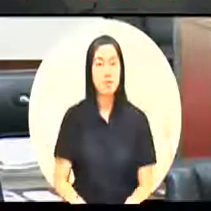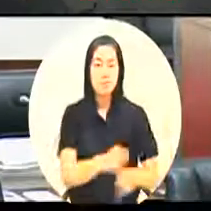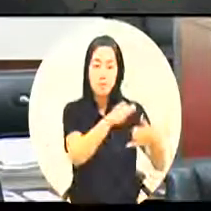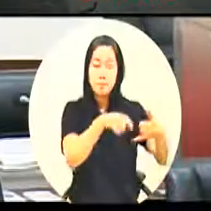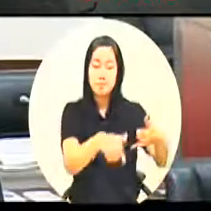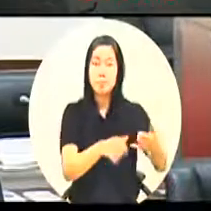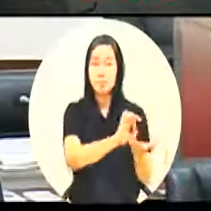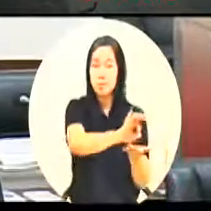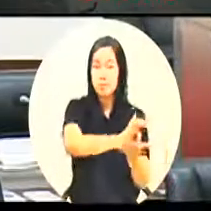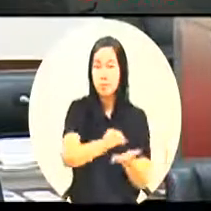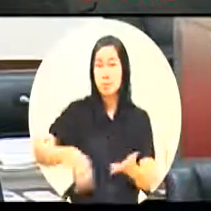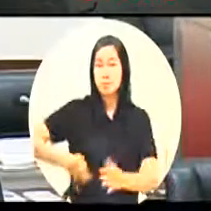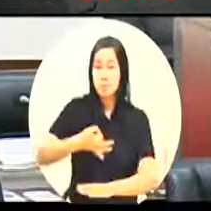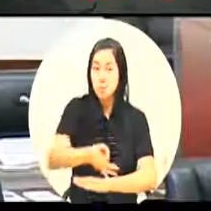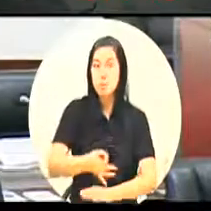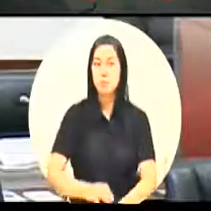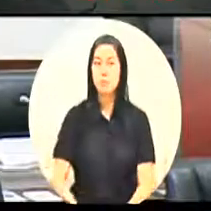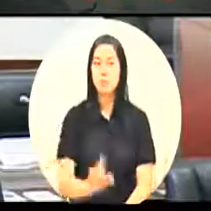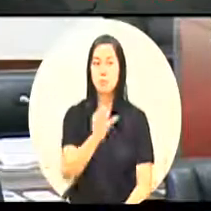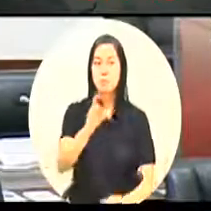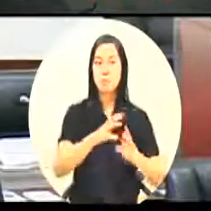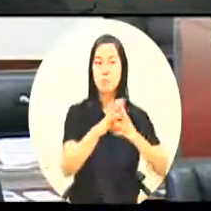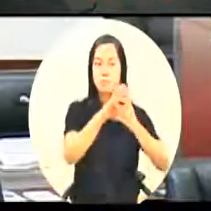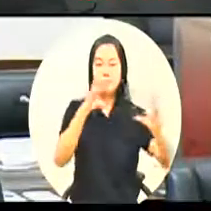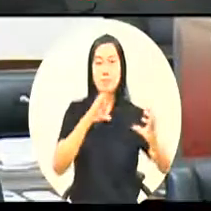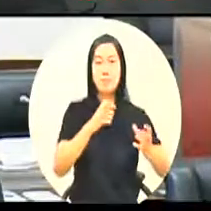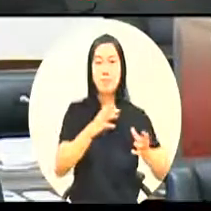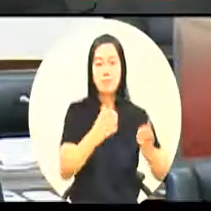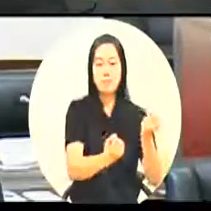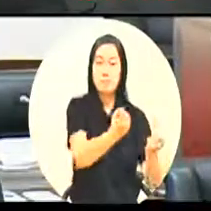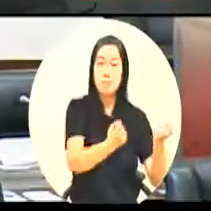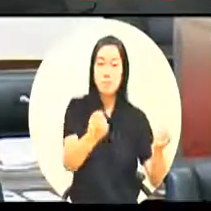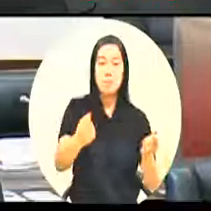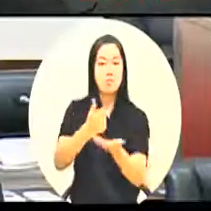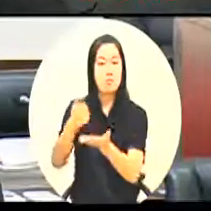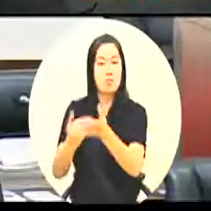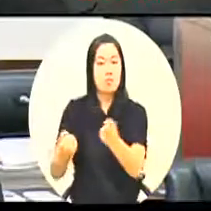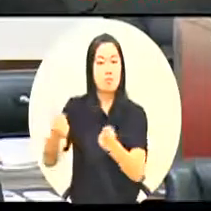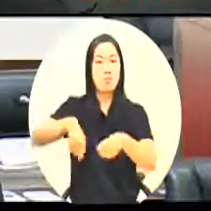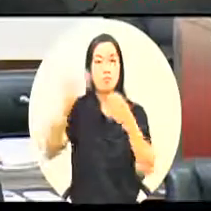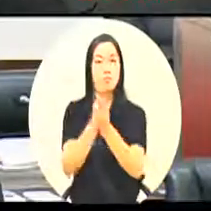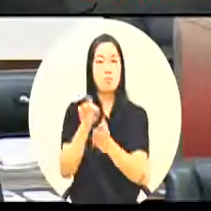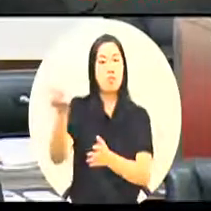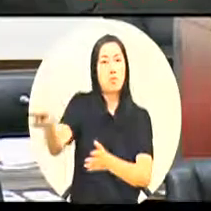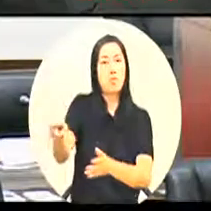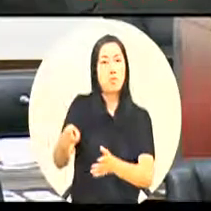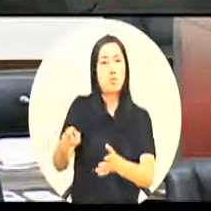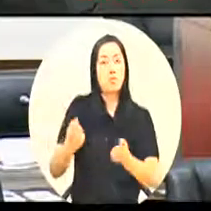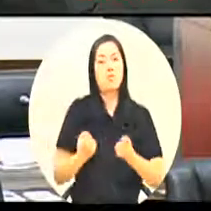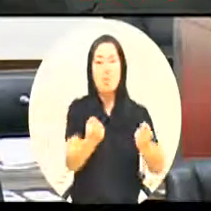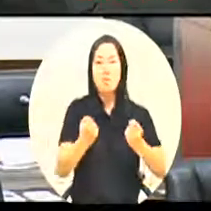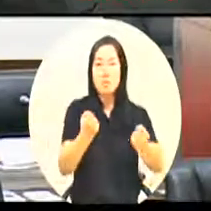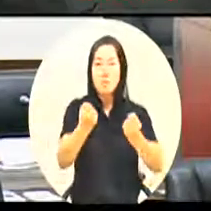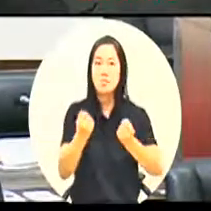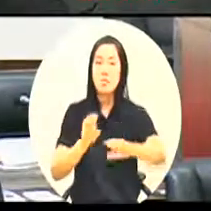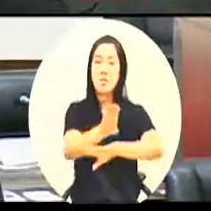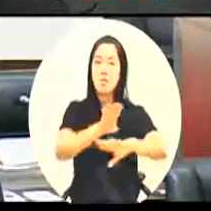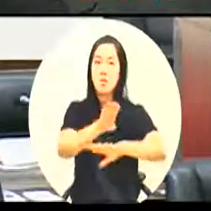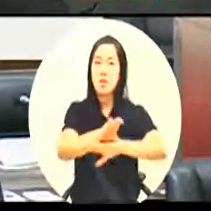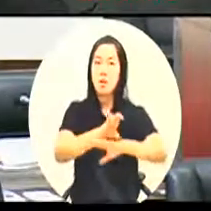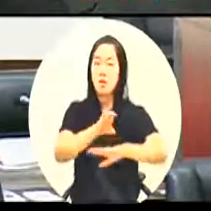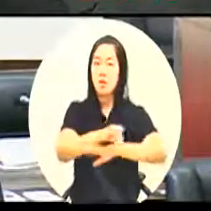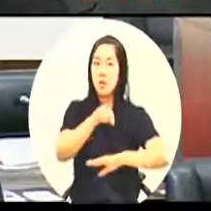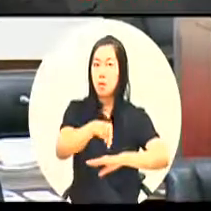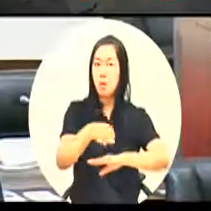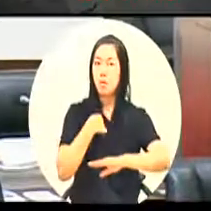重车连接车什么拖板车全部都他们在压， 市长，按高雄市无向者灾情去